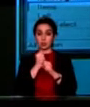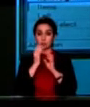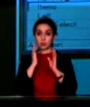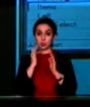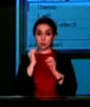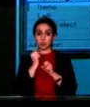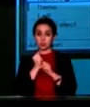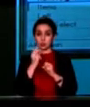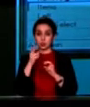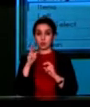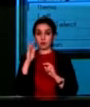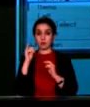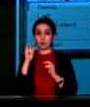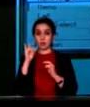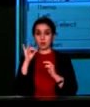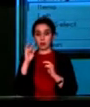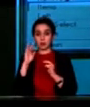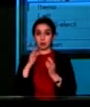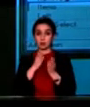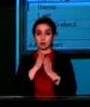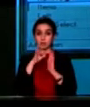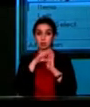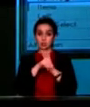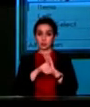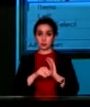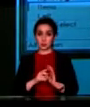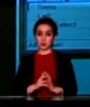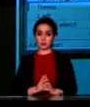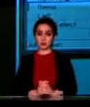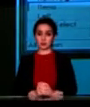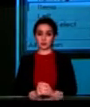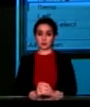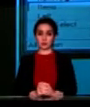ya'ni kerakli variantlarni kirgizamiz.